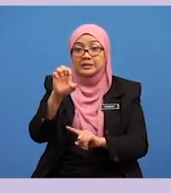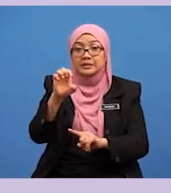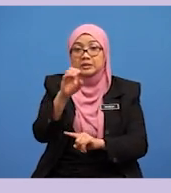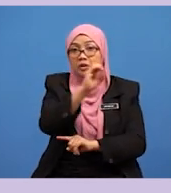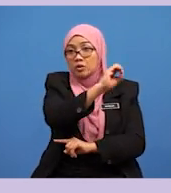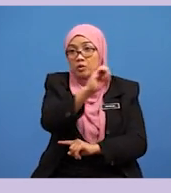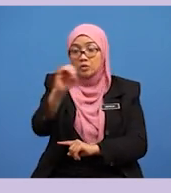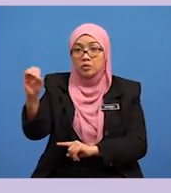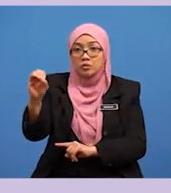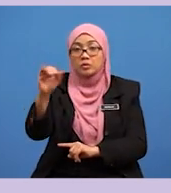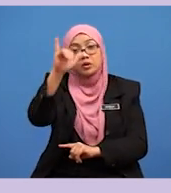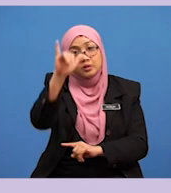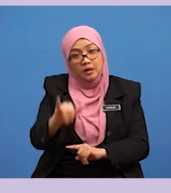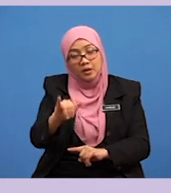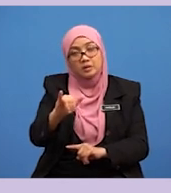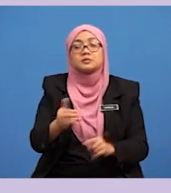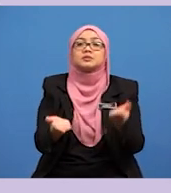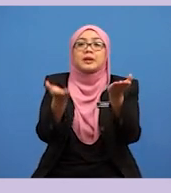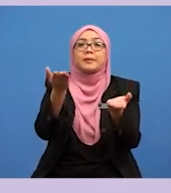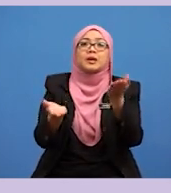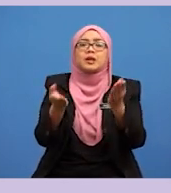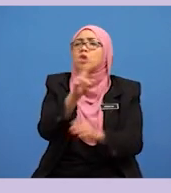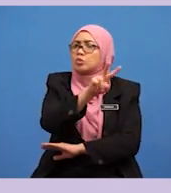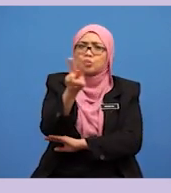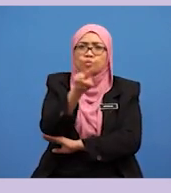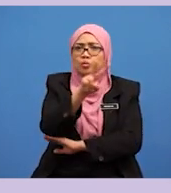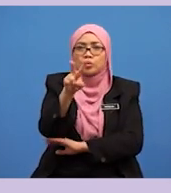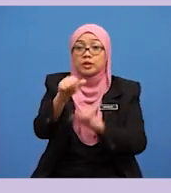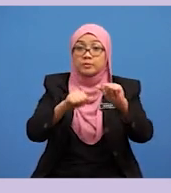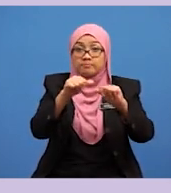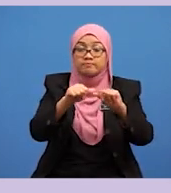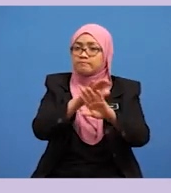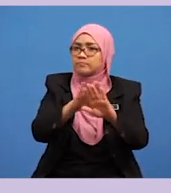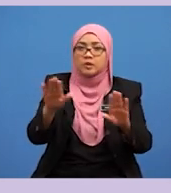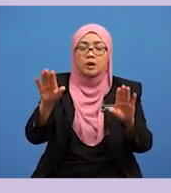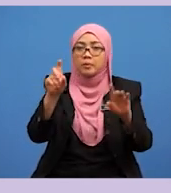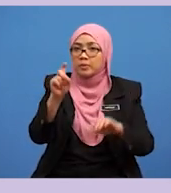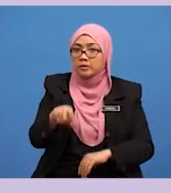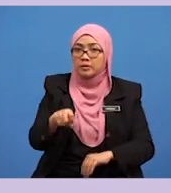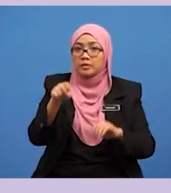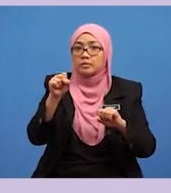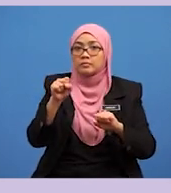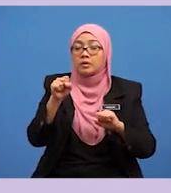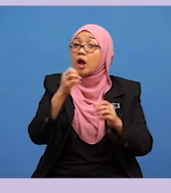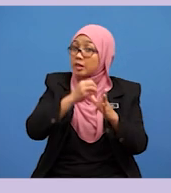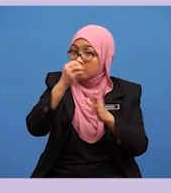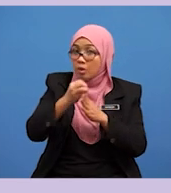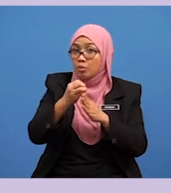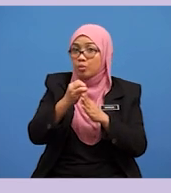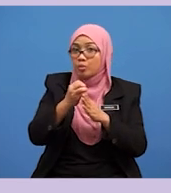tempat kosong yang stabil. Kedua-dua atom ini tidak perlu tempat kosong